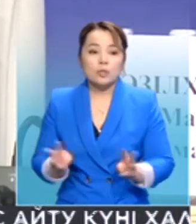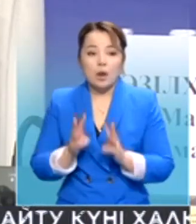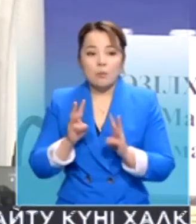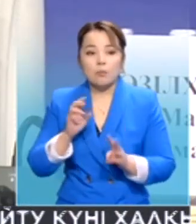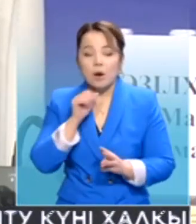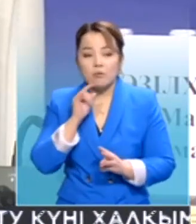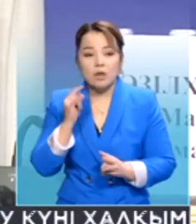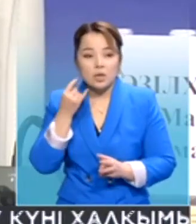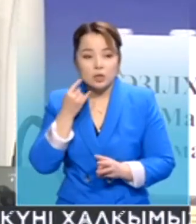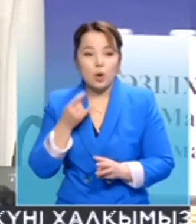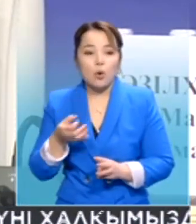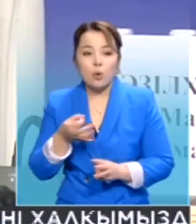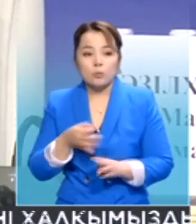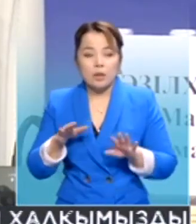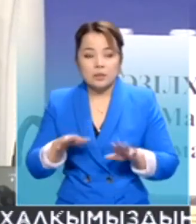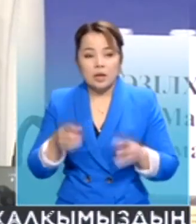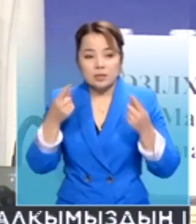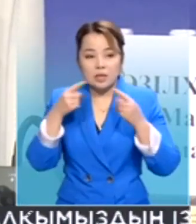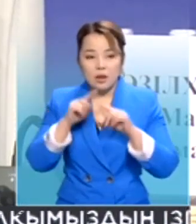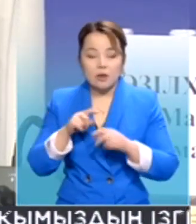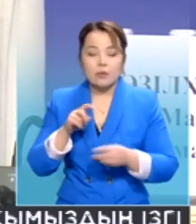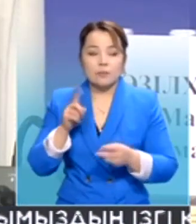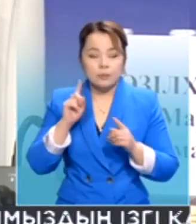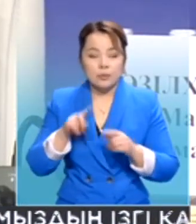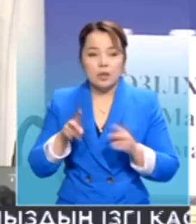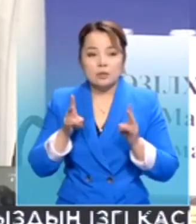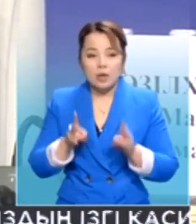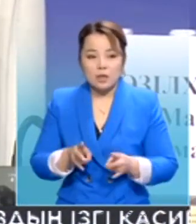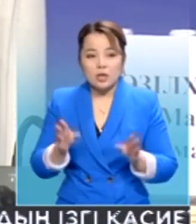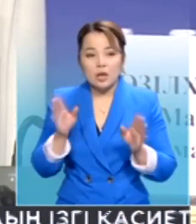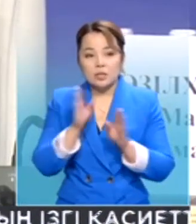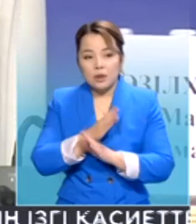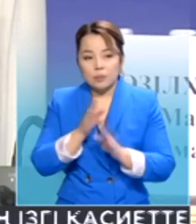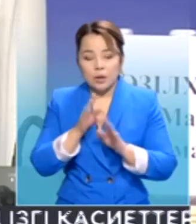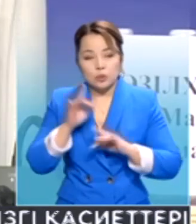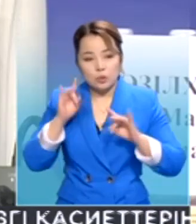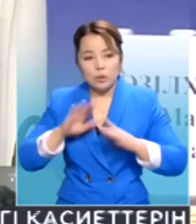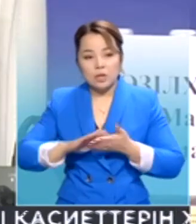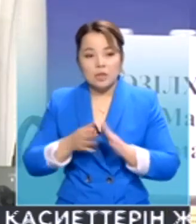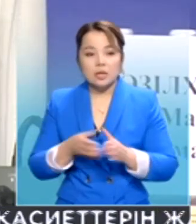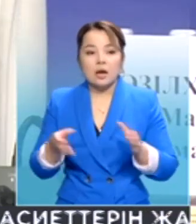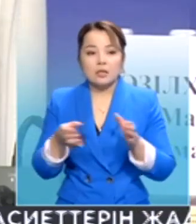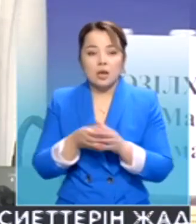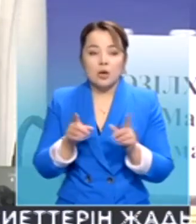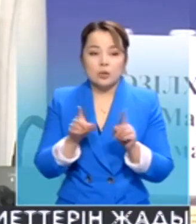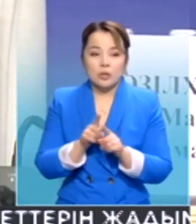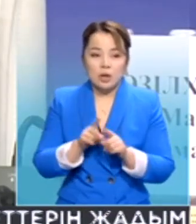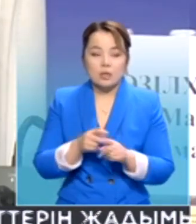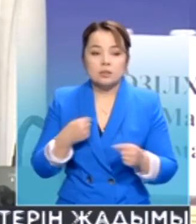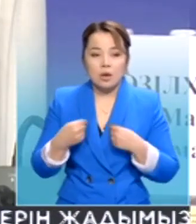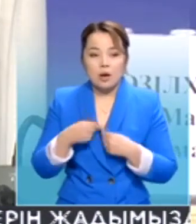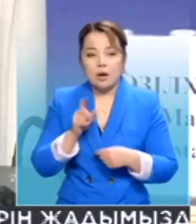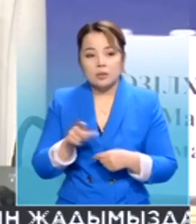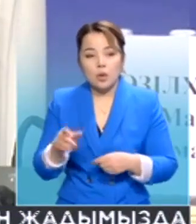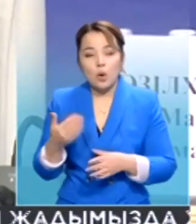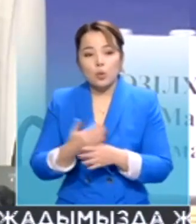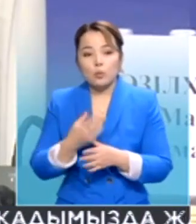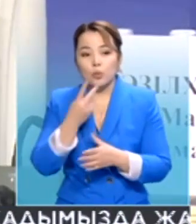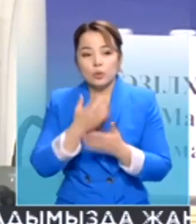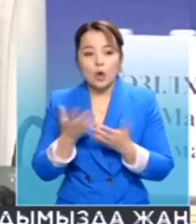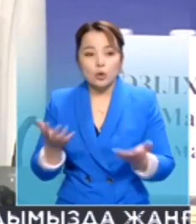Павлодар облысындағы техногендік апат сияқты төтенше және табиғи жағдайларда зардап шеккен халыққа көмек көрсеткен